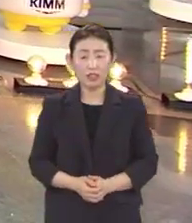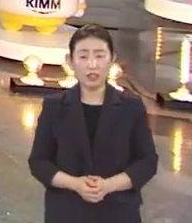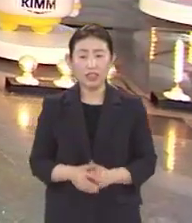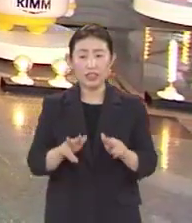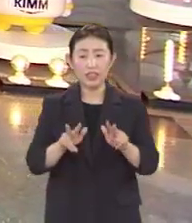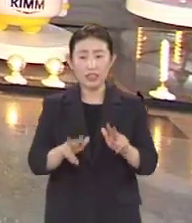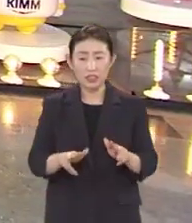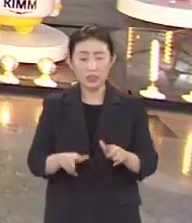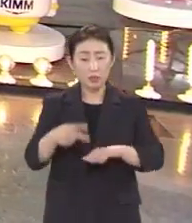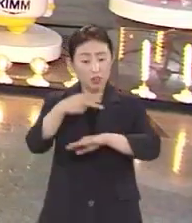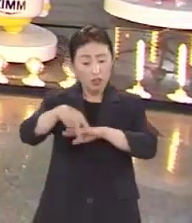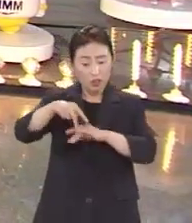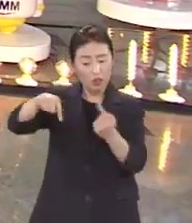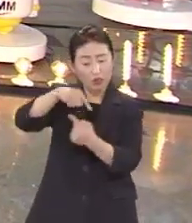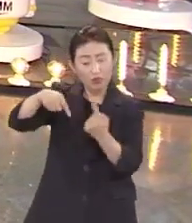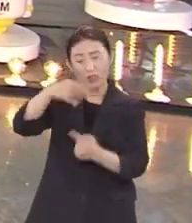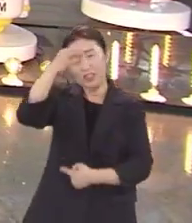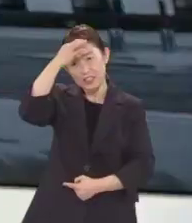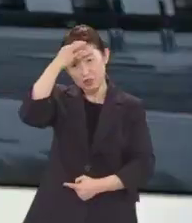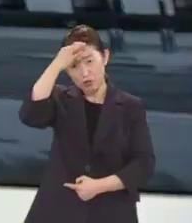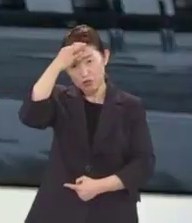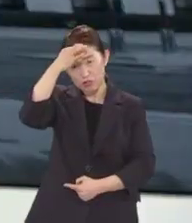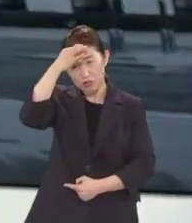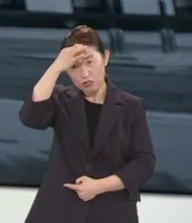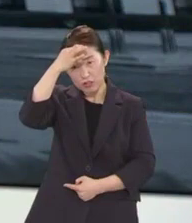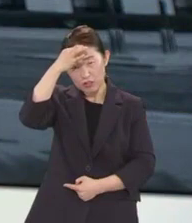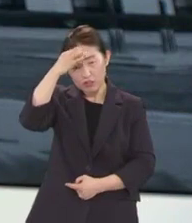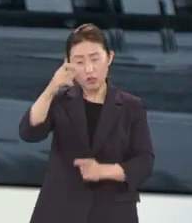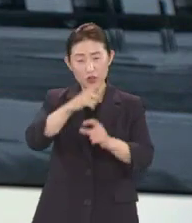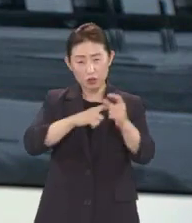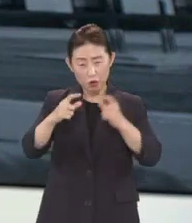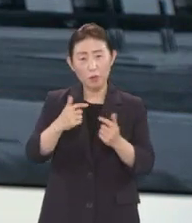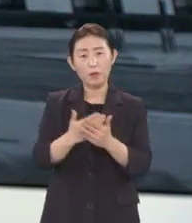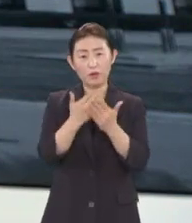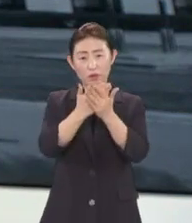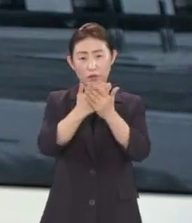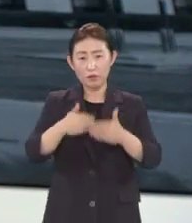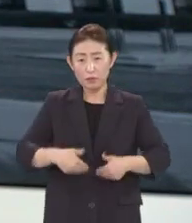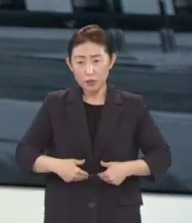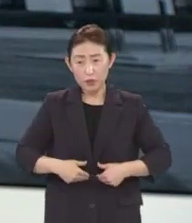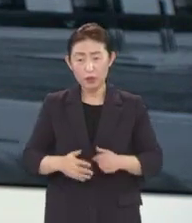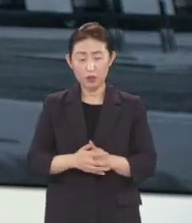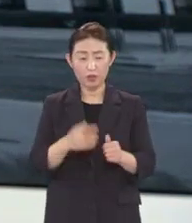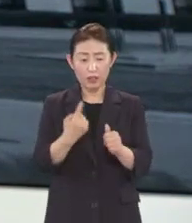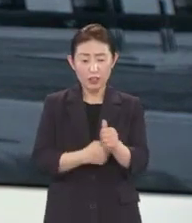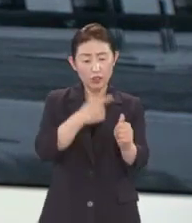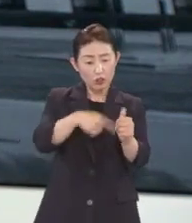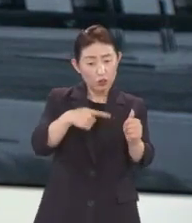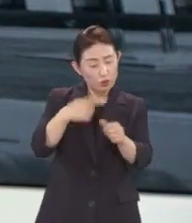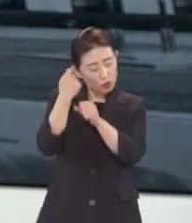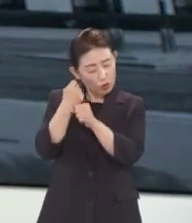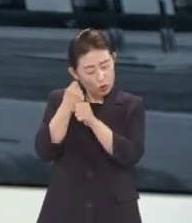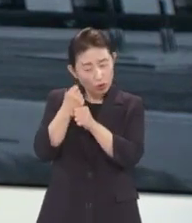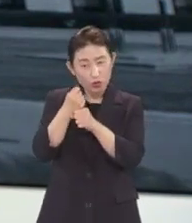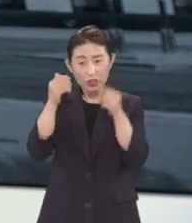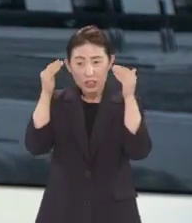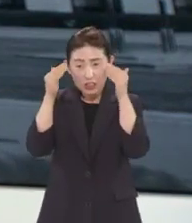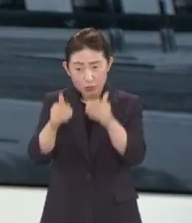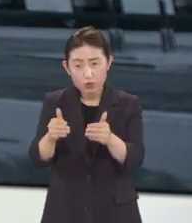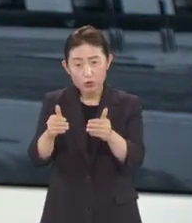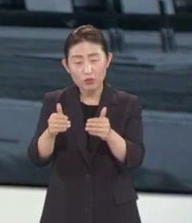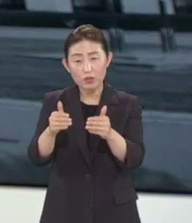있는 설계와 운영 기술들을 저희가 확보를 해야 되고요. 그래서 교육이라든지 연구개발도 설계와